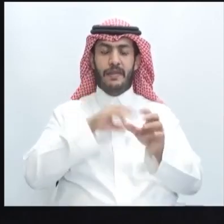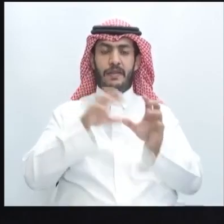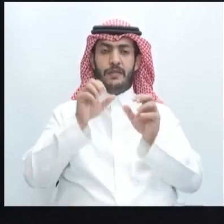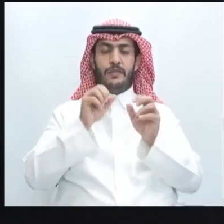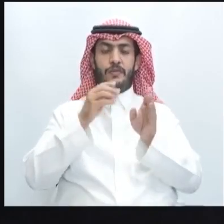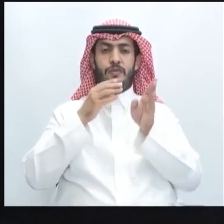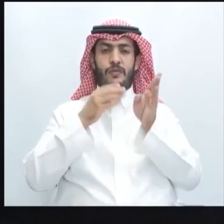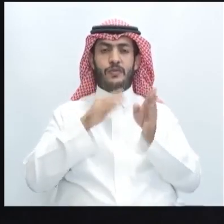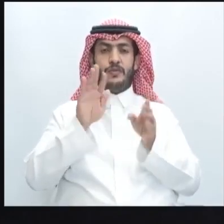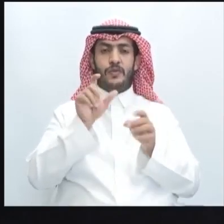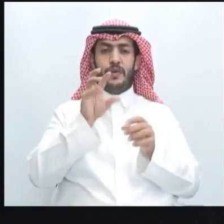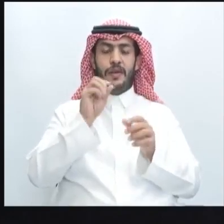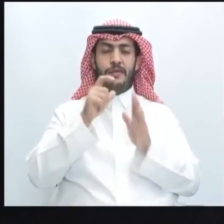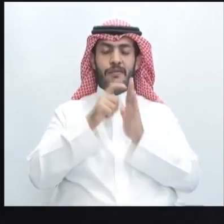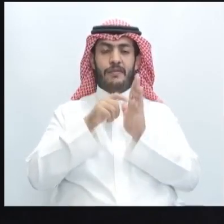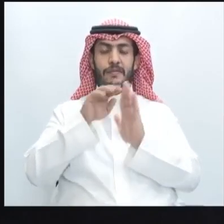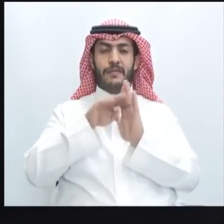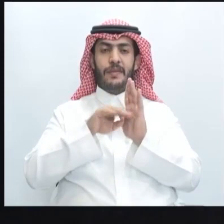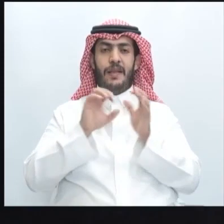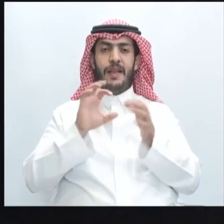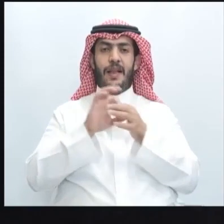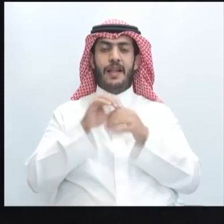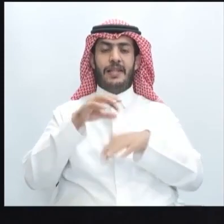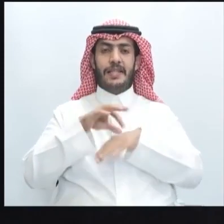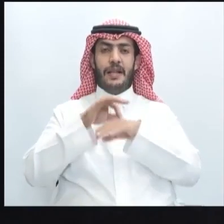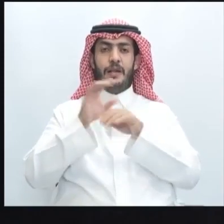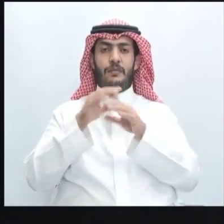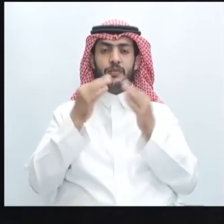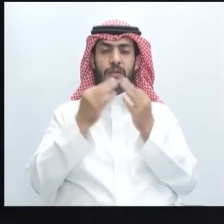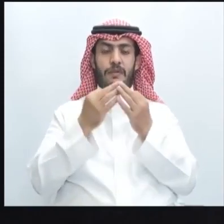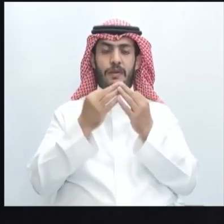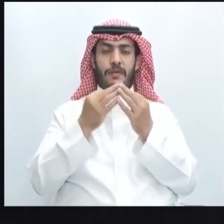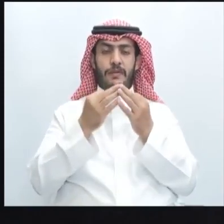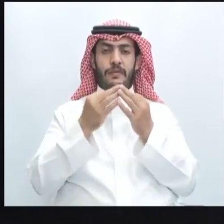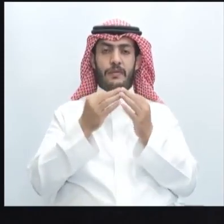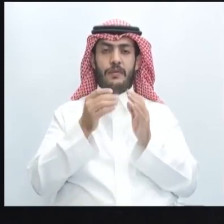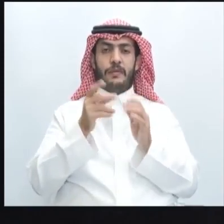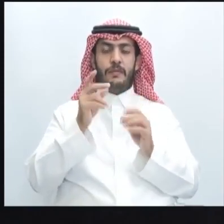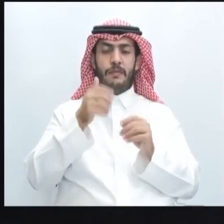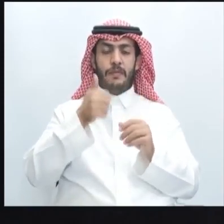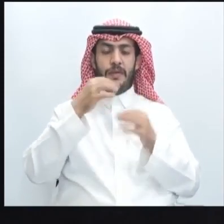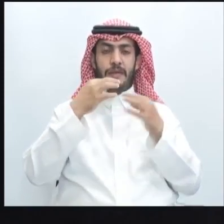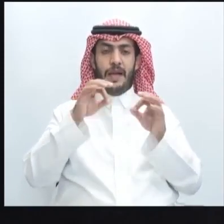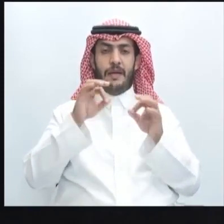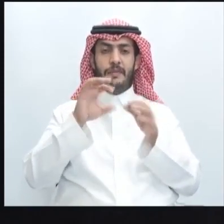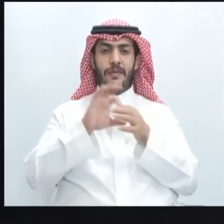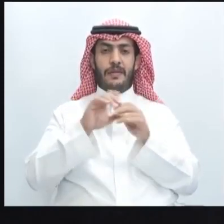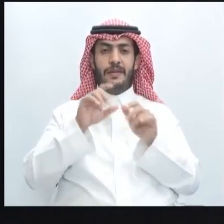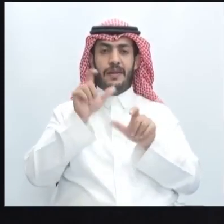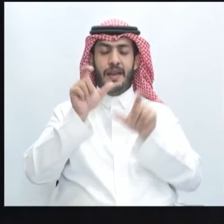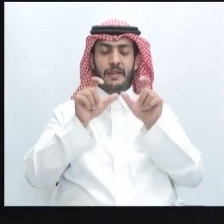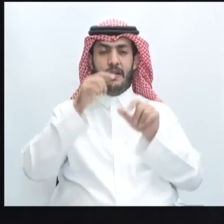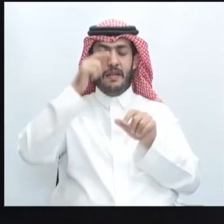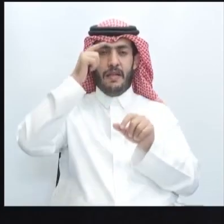الامور التي تنظم علاقه الانسان في المجتمع وعلاقه الانسان فيما بينه وبين الاخرين